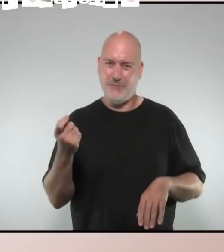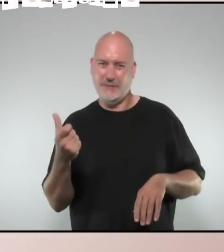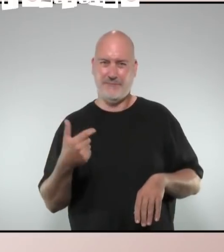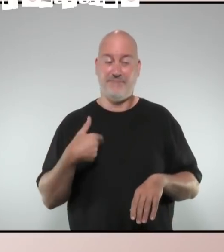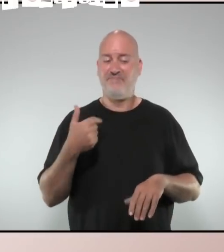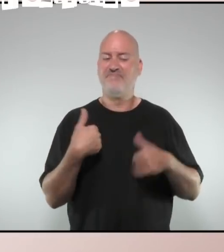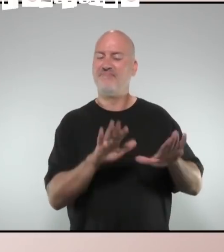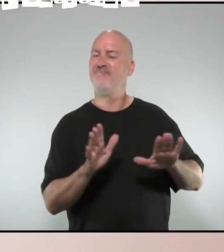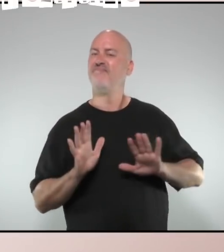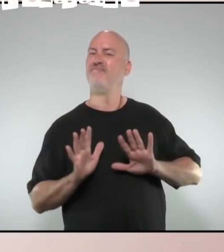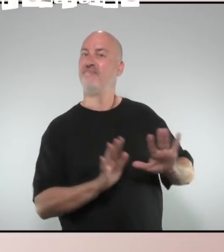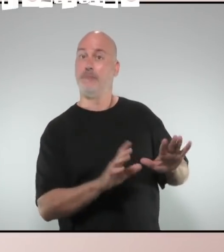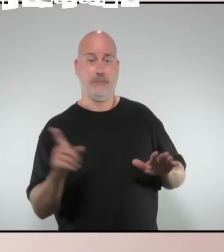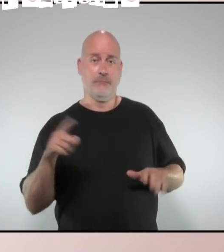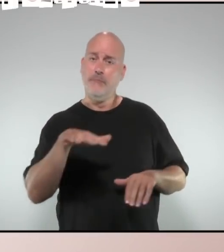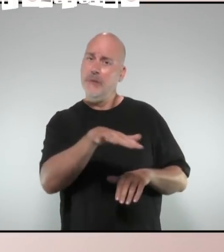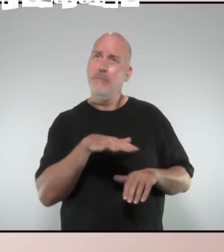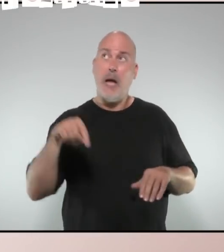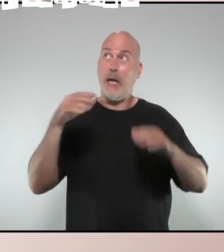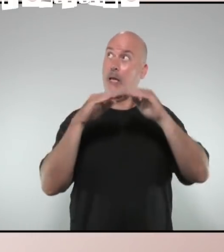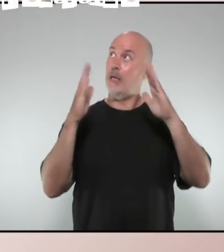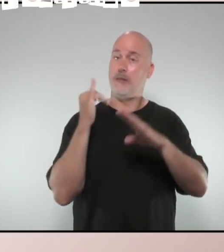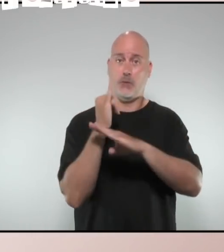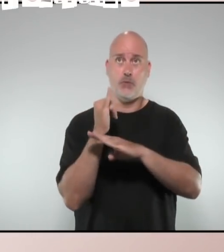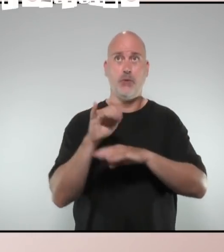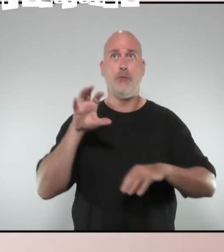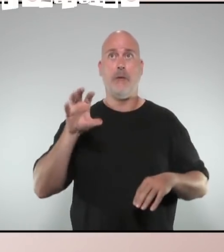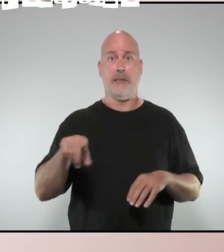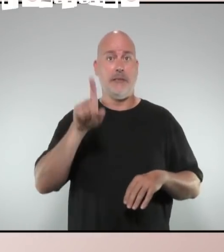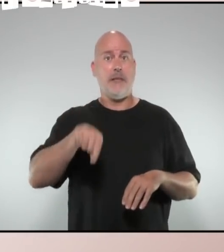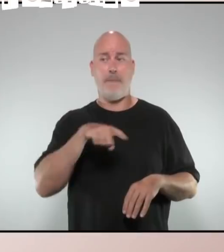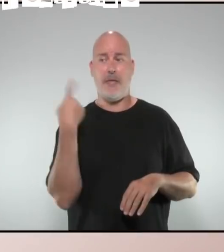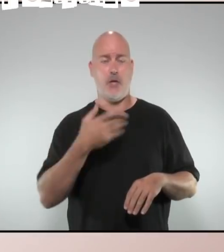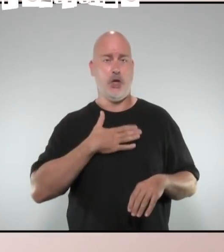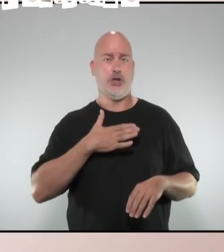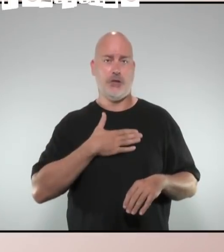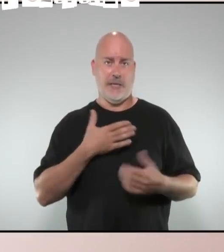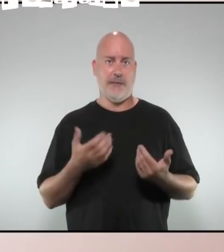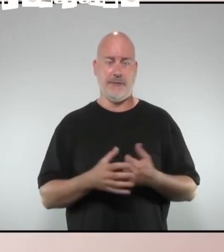tirar enrere, i aquest espai, i aquesta institució, i aquest país també és nostre.